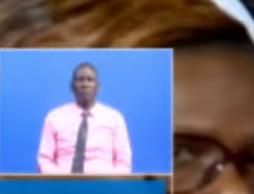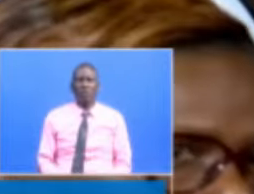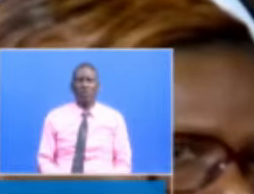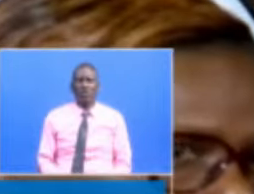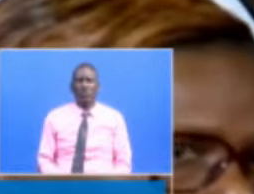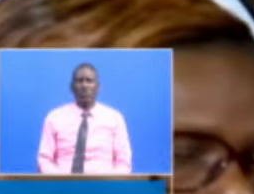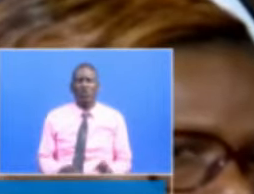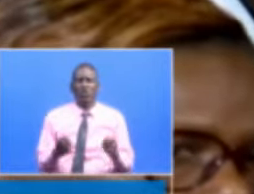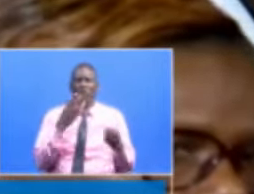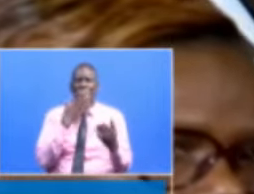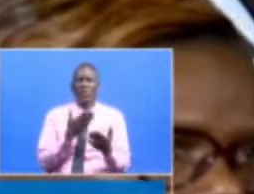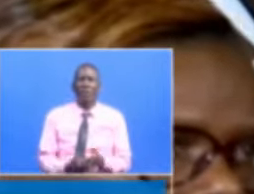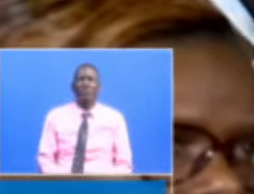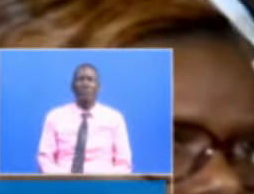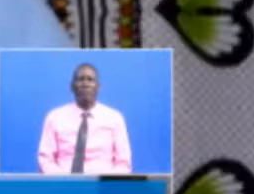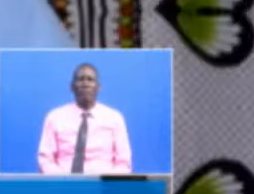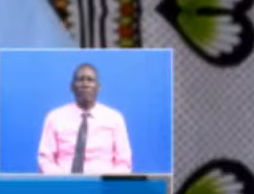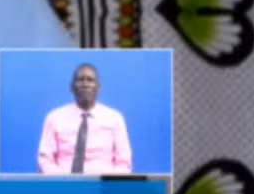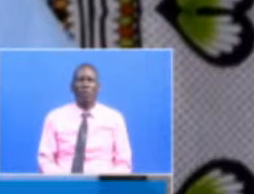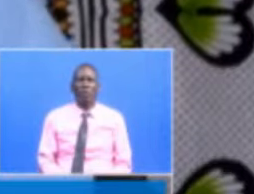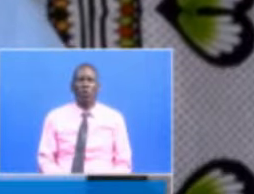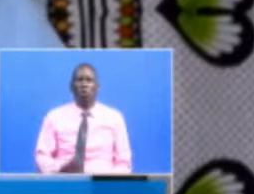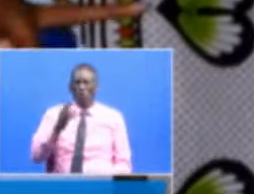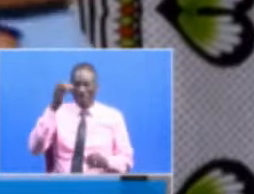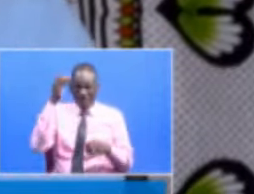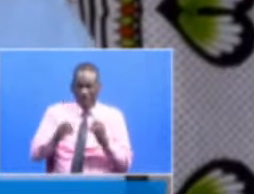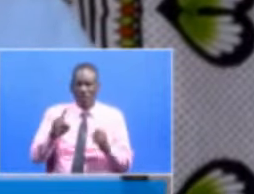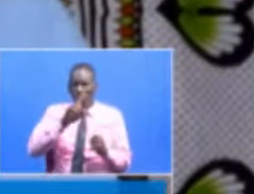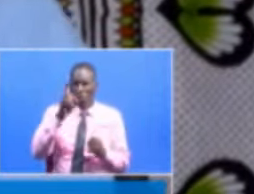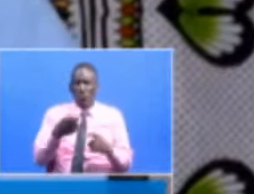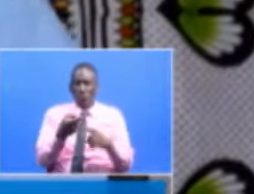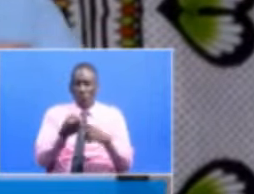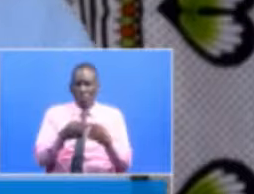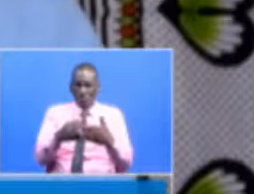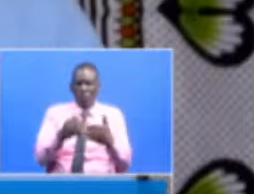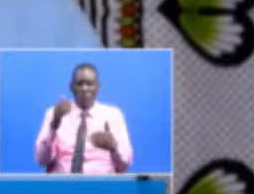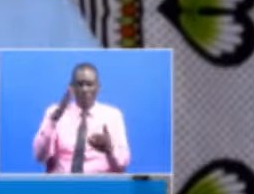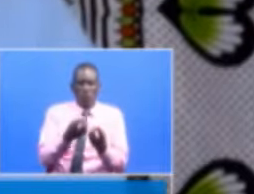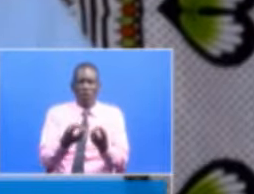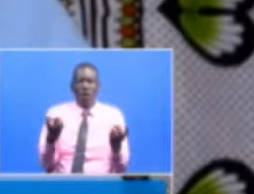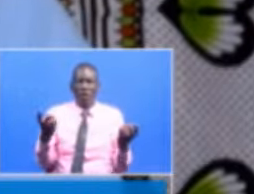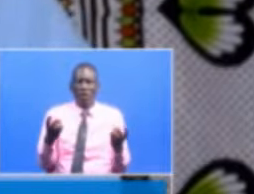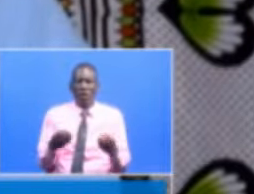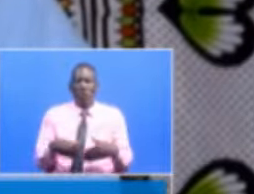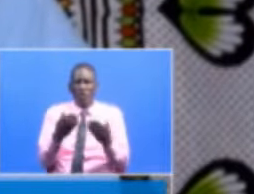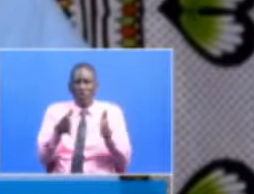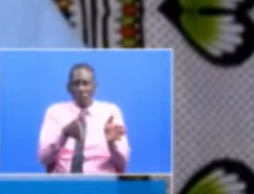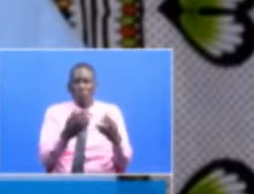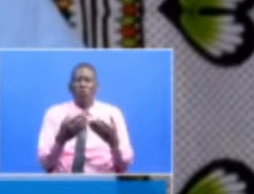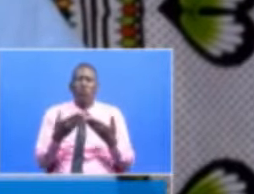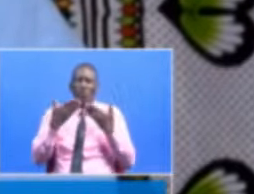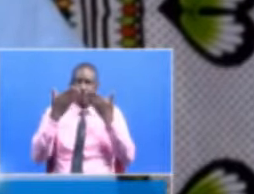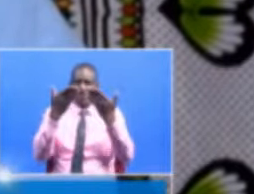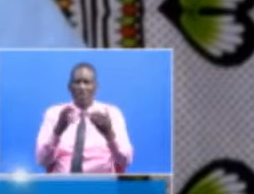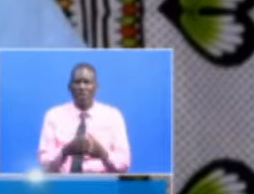Okay. Asante. Okay. We'll take one last question kabla turudi kwa kwanza tuwapatie nafasi ya kujibu.